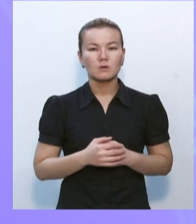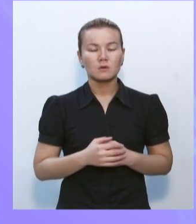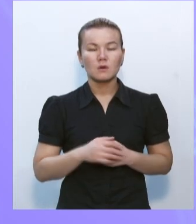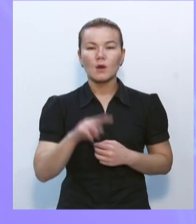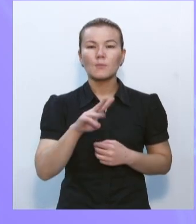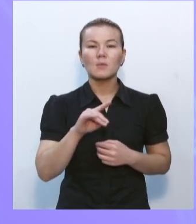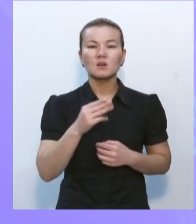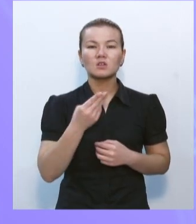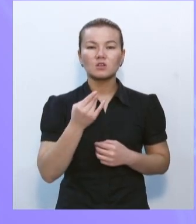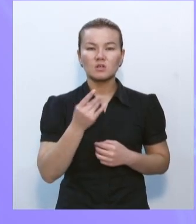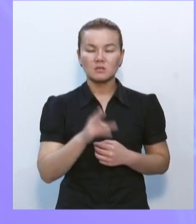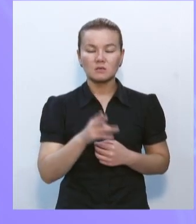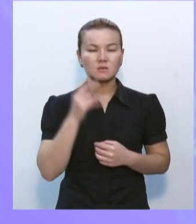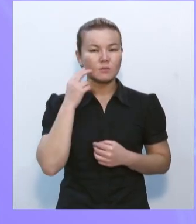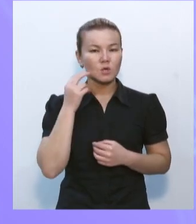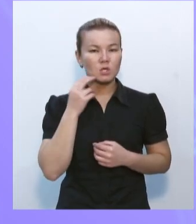Мышык.